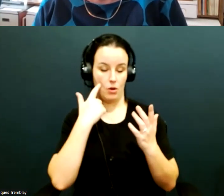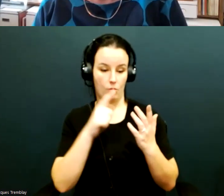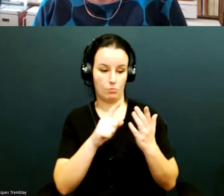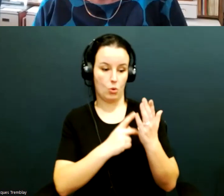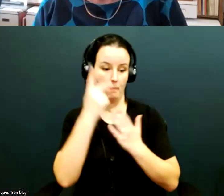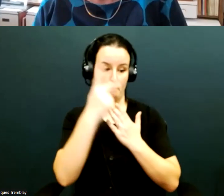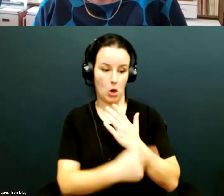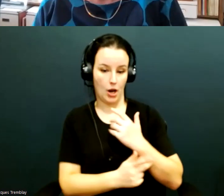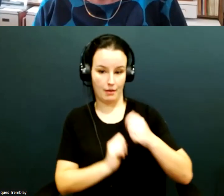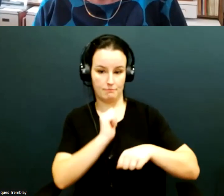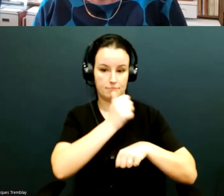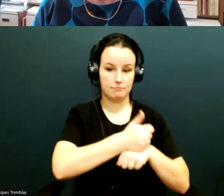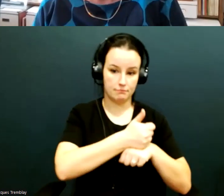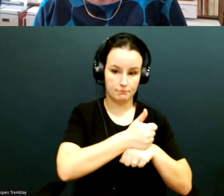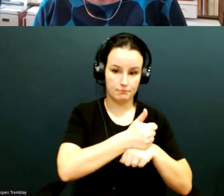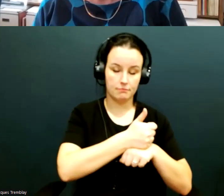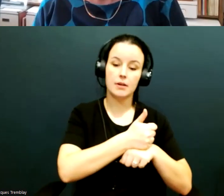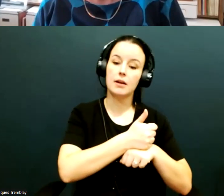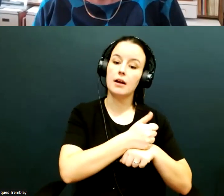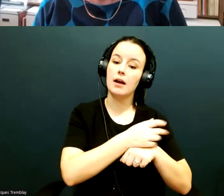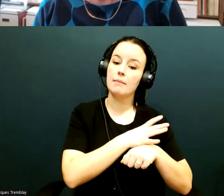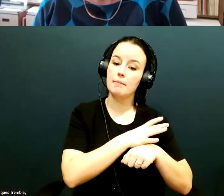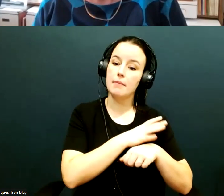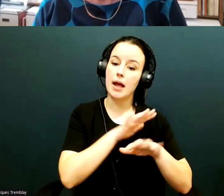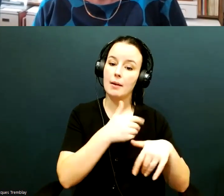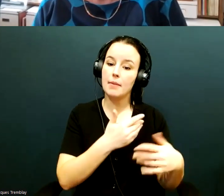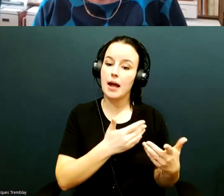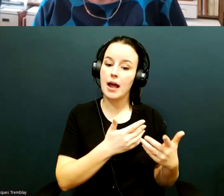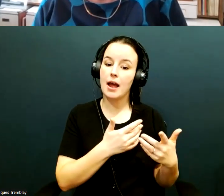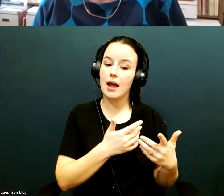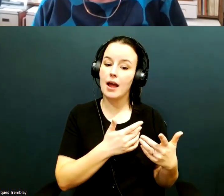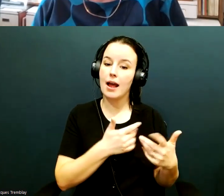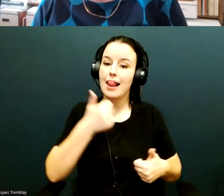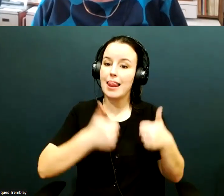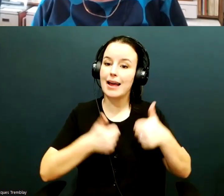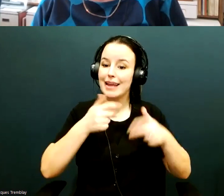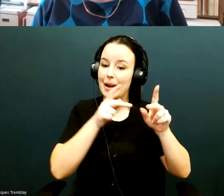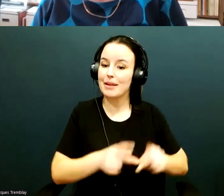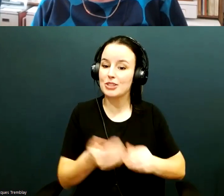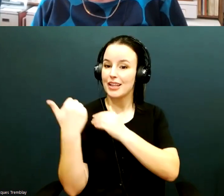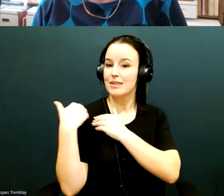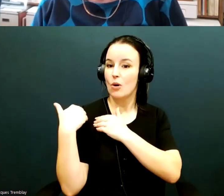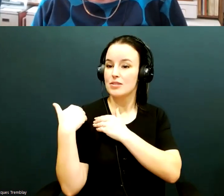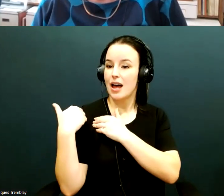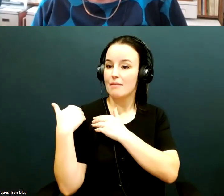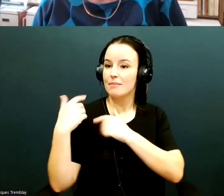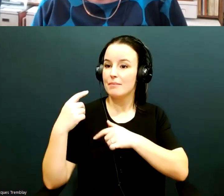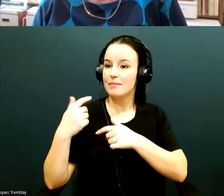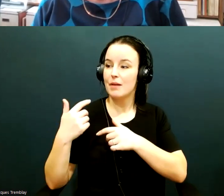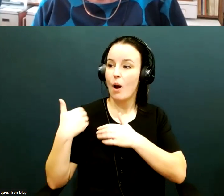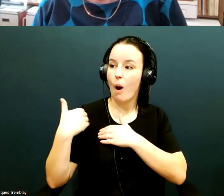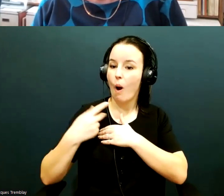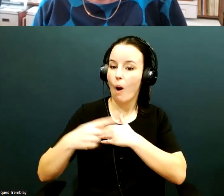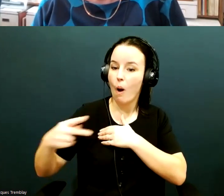l'implantation des différents modules, ben, on vient identifier quelle personne au sein de la résidence peut avoir quel rôle pour le mettre en